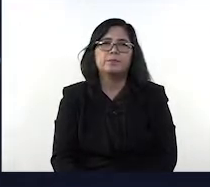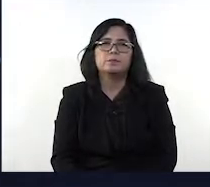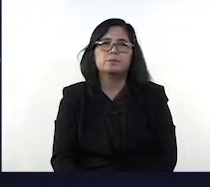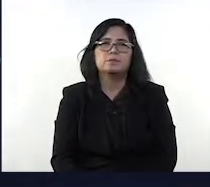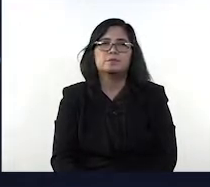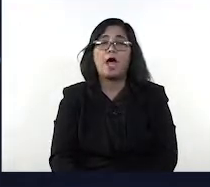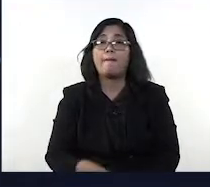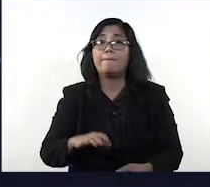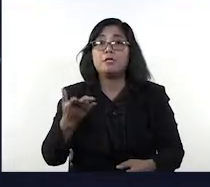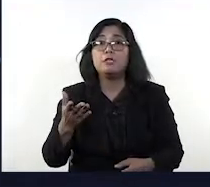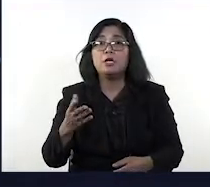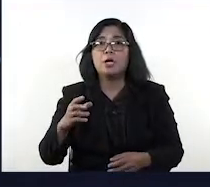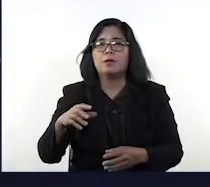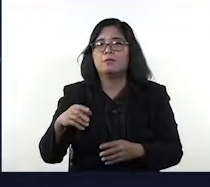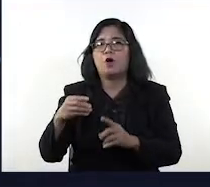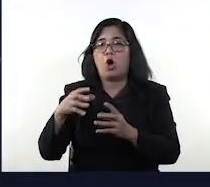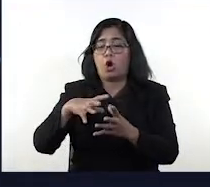Oh ya kamu tahu